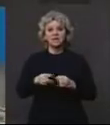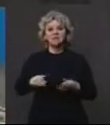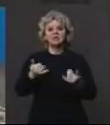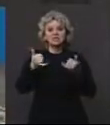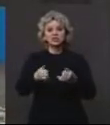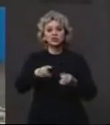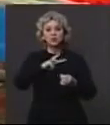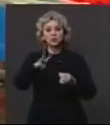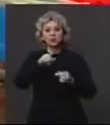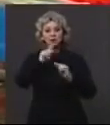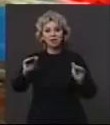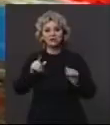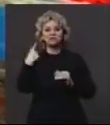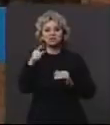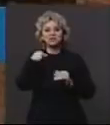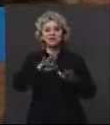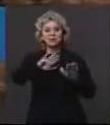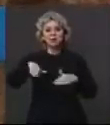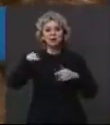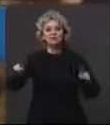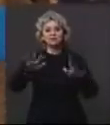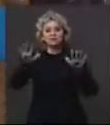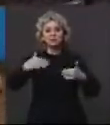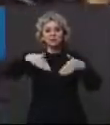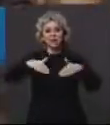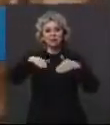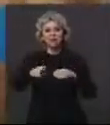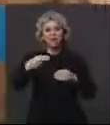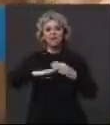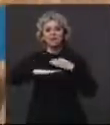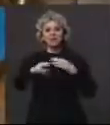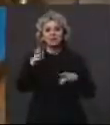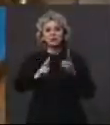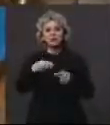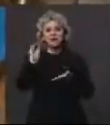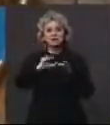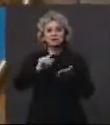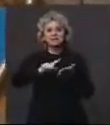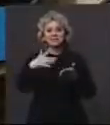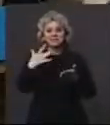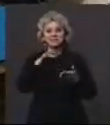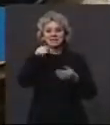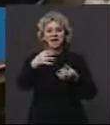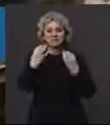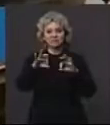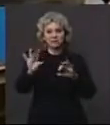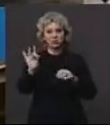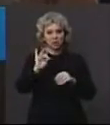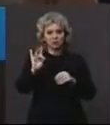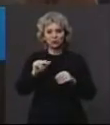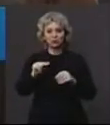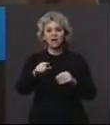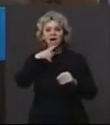Возложение, минута молчания и впервые проход бессмертного полка и полевая кухня. Отмечаем 75-летие освобождения